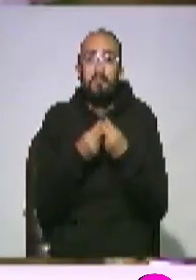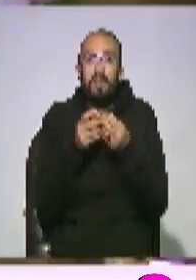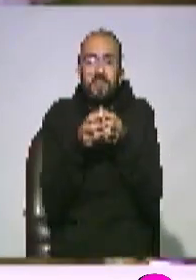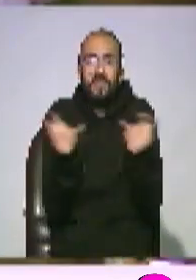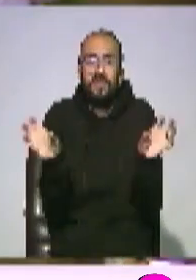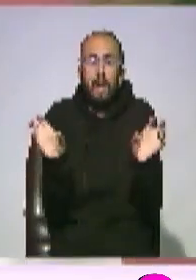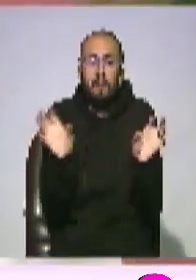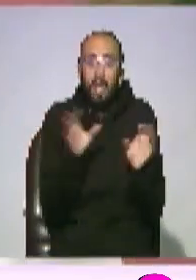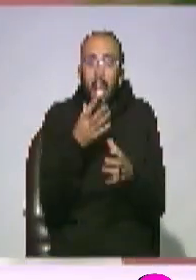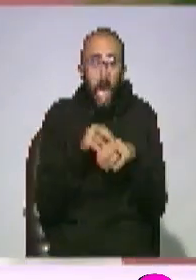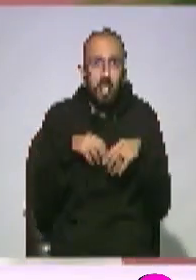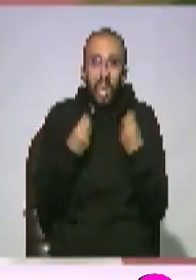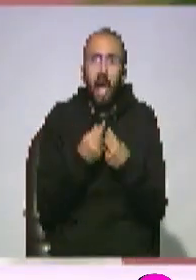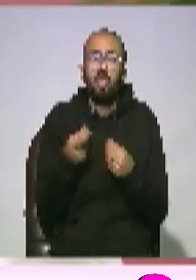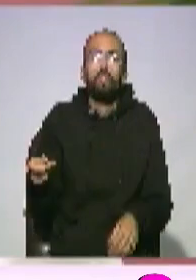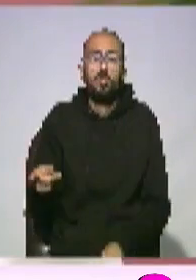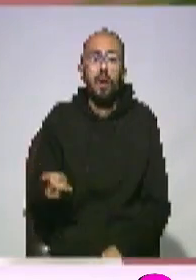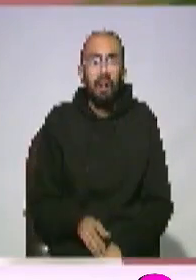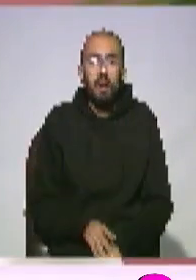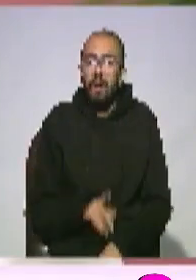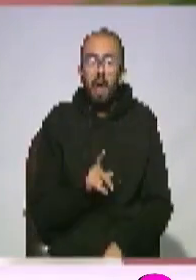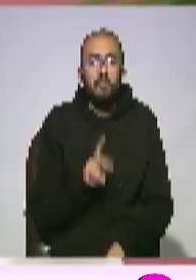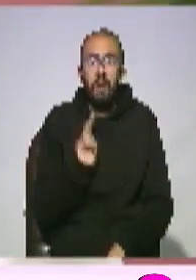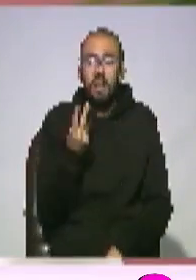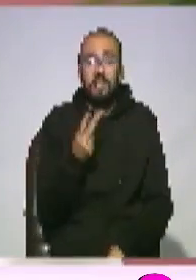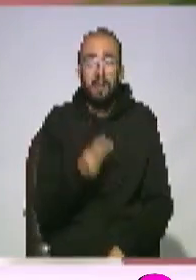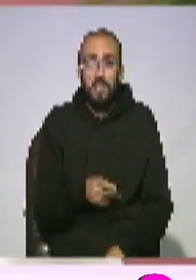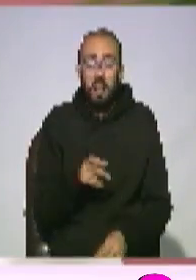بعض عشان خاطركم، لا بالعكس اثبت ان عدد